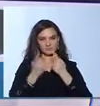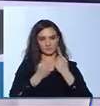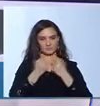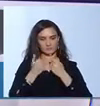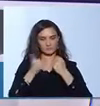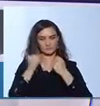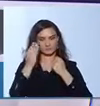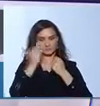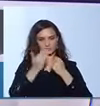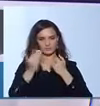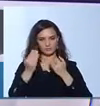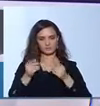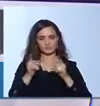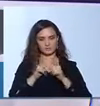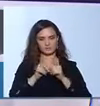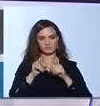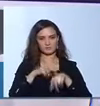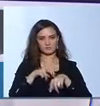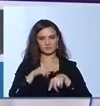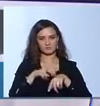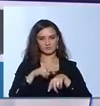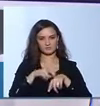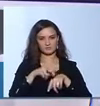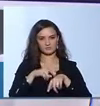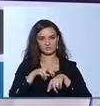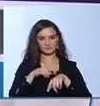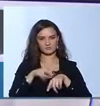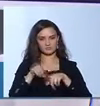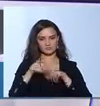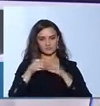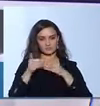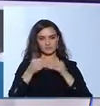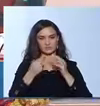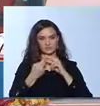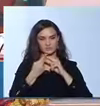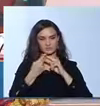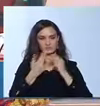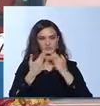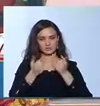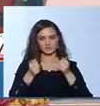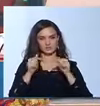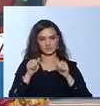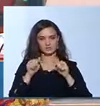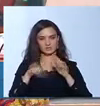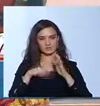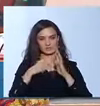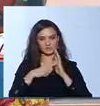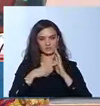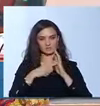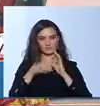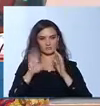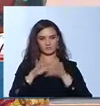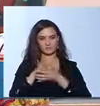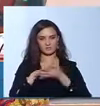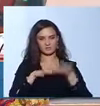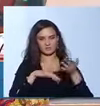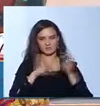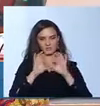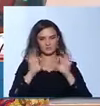როგორც საზოგადოების, ასევე სამედიცინო ეს გვიშლის ხელს. დიახა, კითხვები მოდით